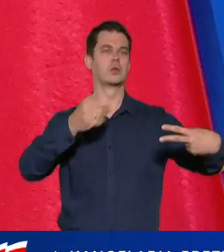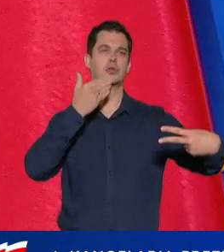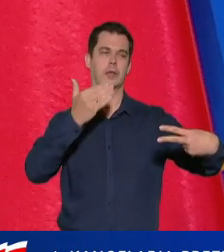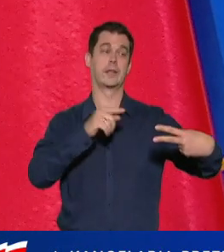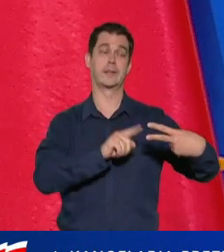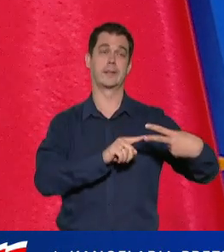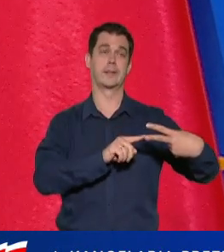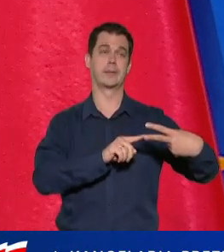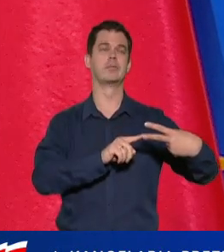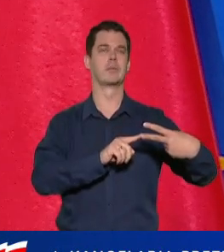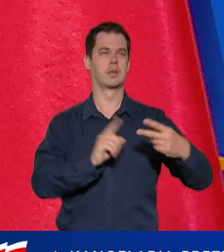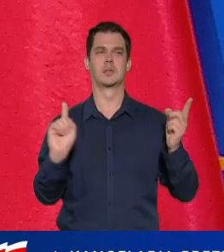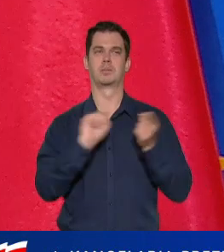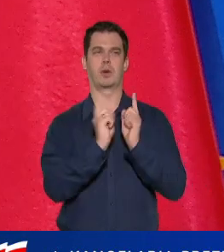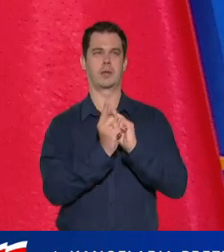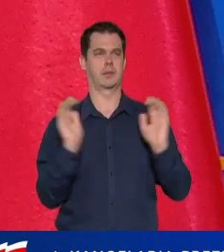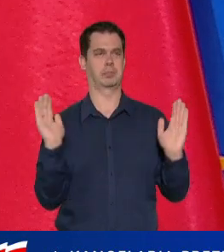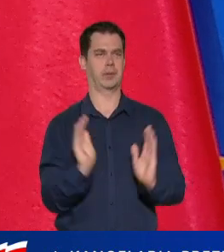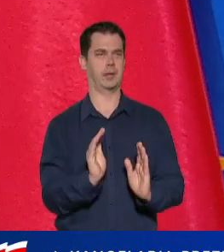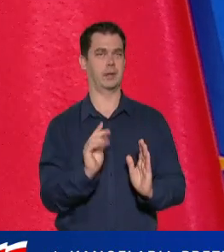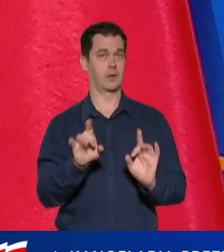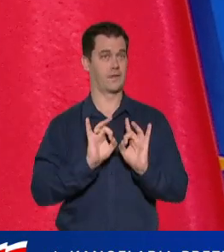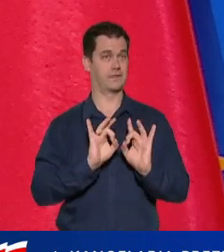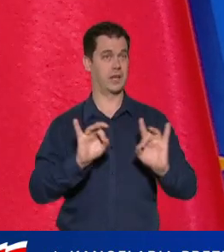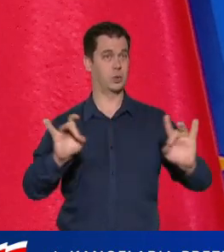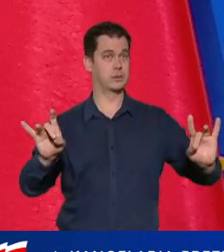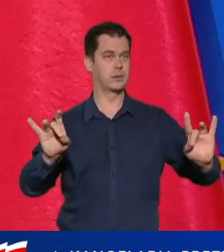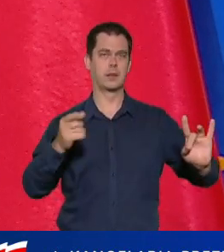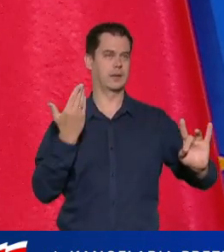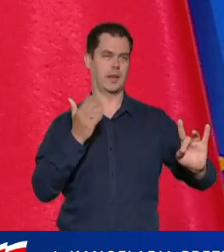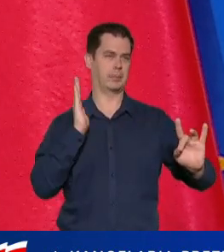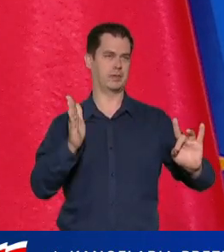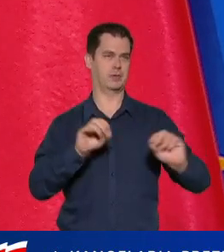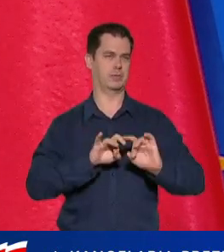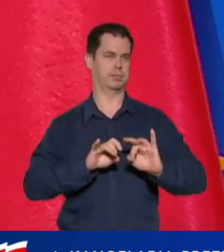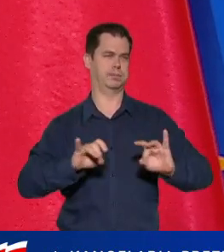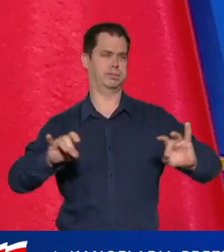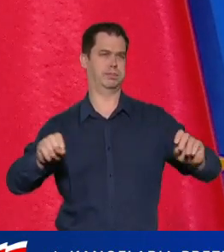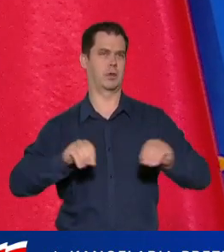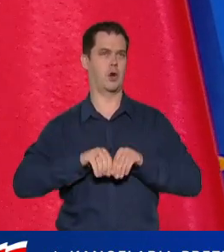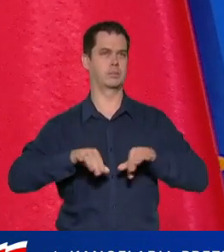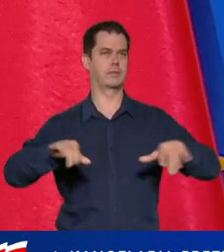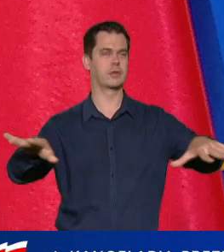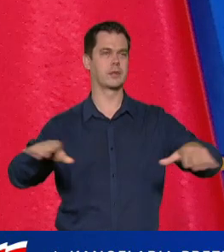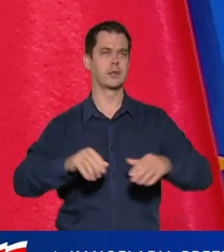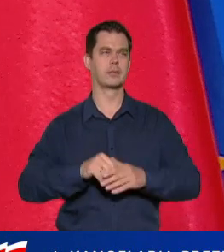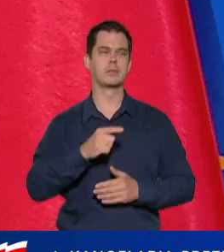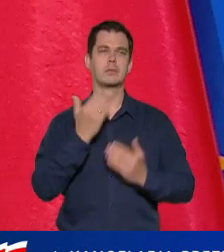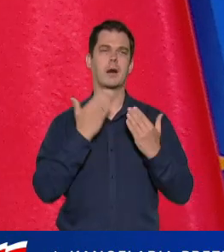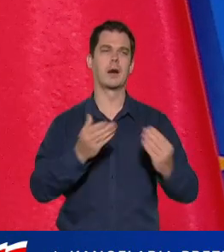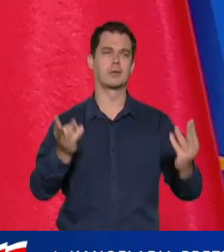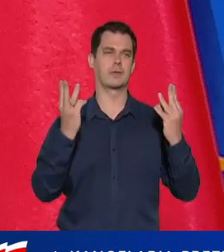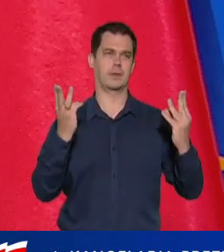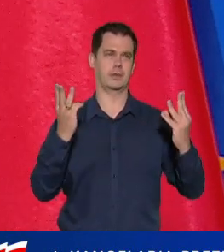zmniejszyć liczbę interakcji i nie dać wirusowi szansy do rozprzestrzeniania się. To jest bardzo ważne,